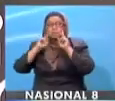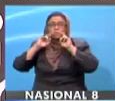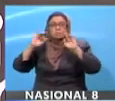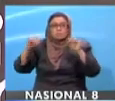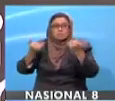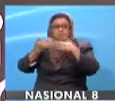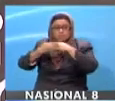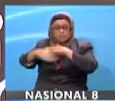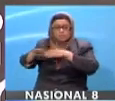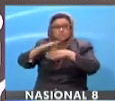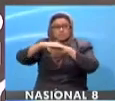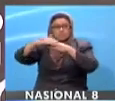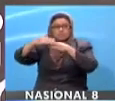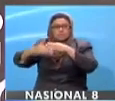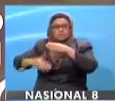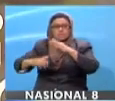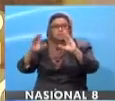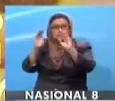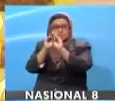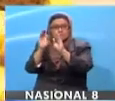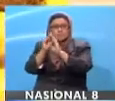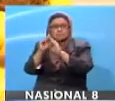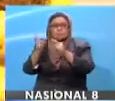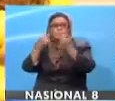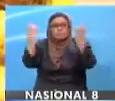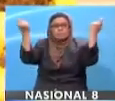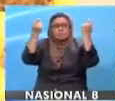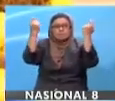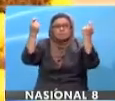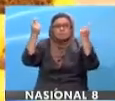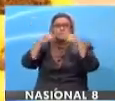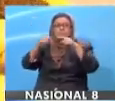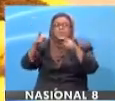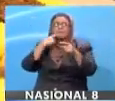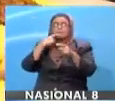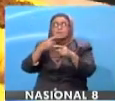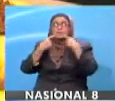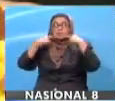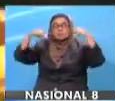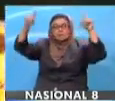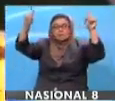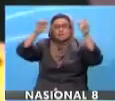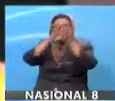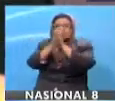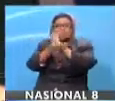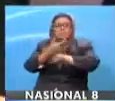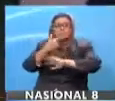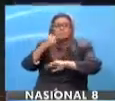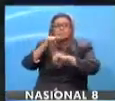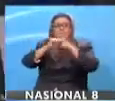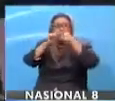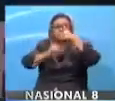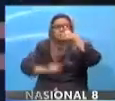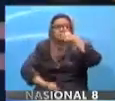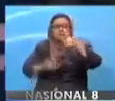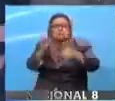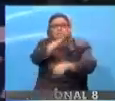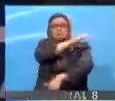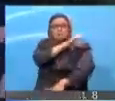baginda diraikan sempena kejayaan Tengku Abdullah dilantik sebagai ahli jawatan kuasa eksekutif FIFA bagi penggal